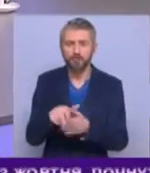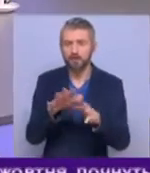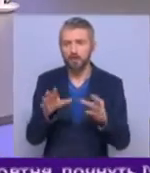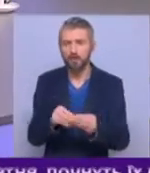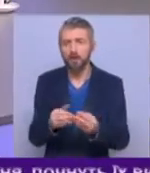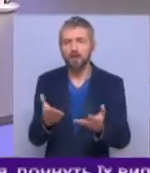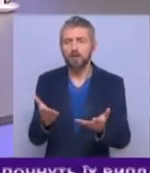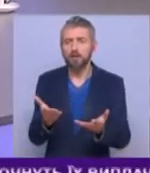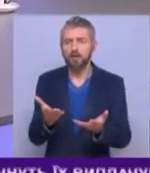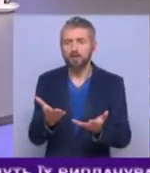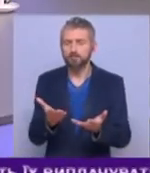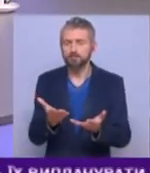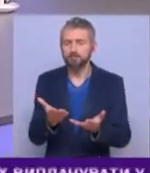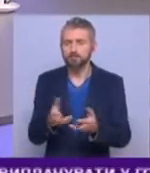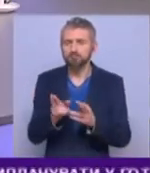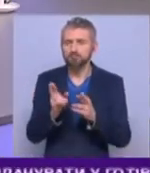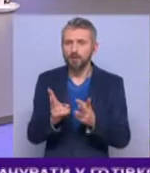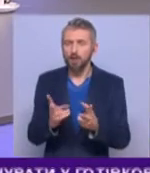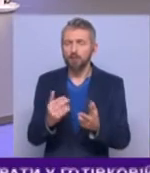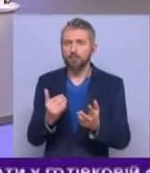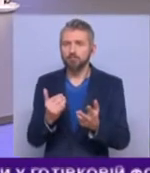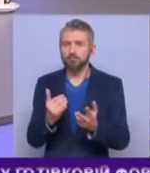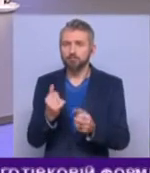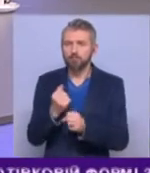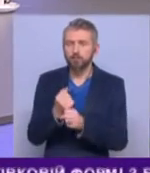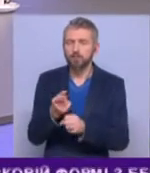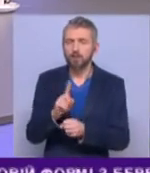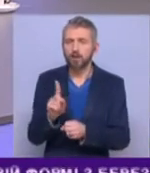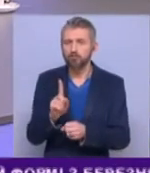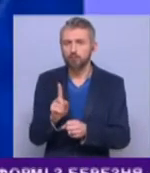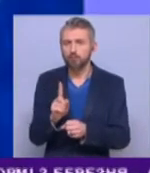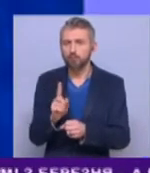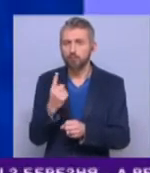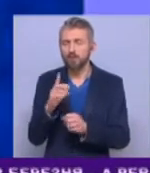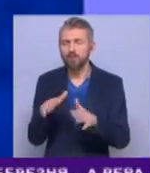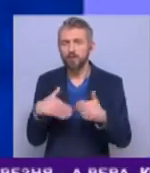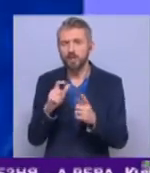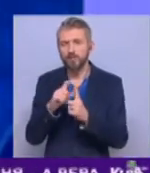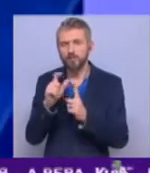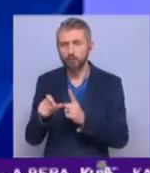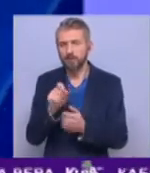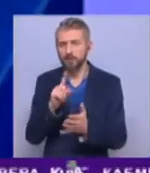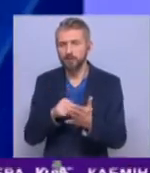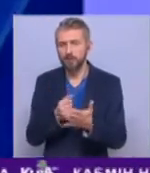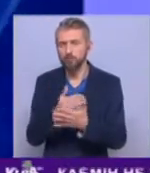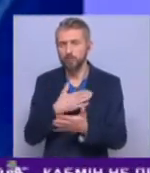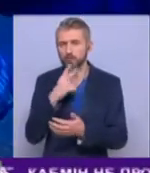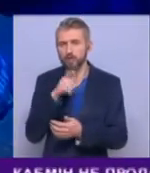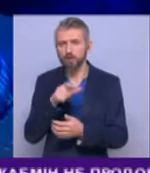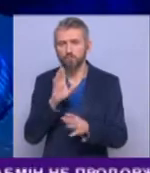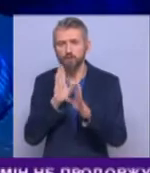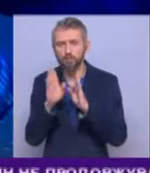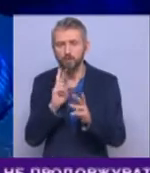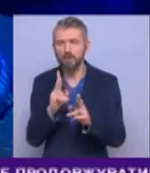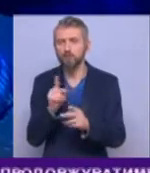якою кров'ю дається от сьогоднішнє те, що одне з варіантів відповіді на запитання до наших глядачів у Фейсбуці,